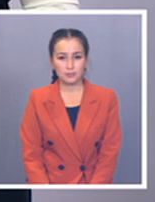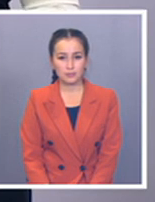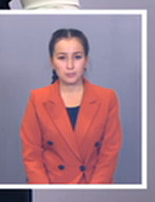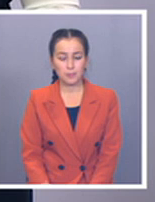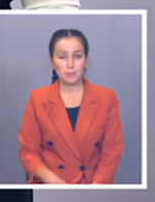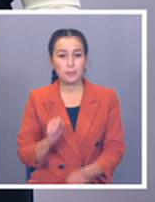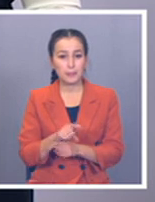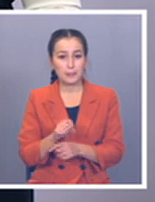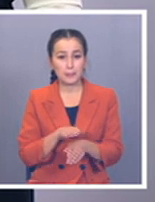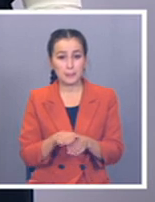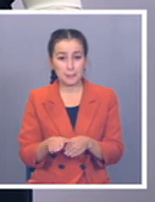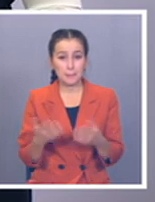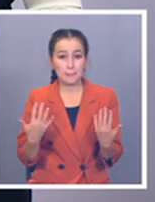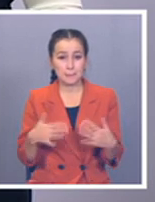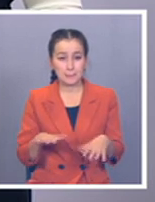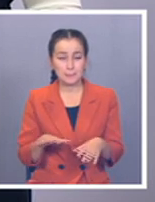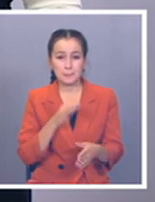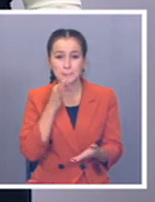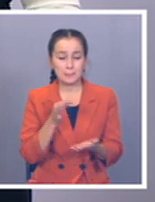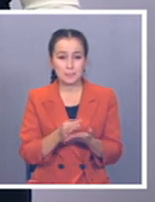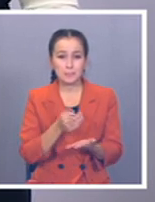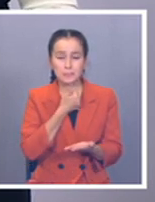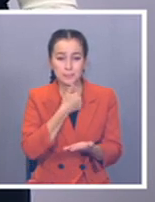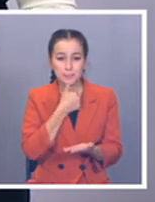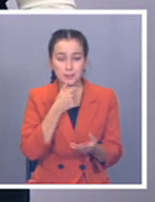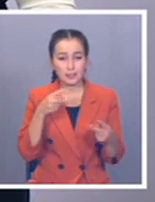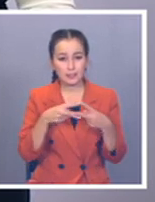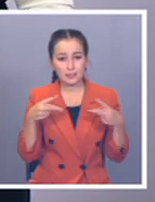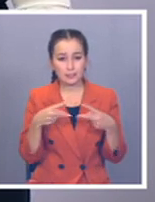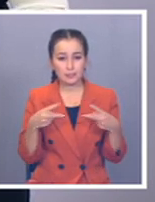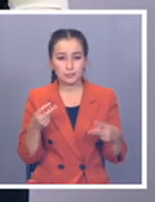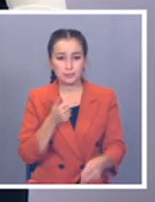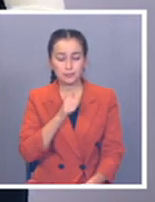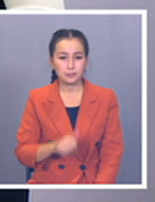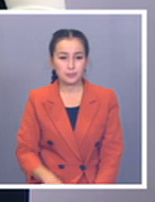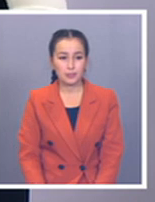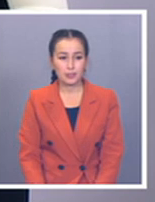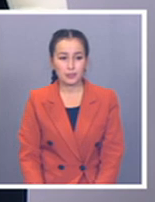Тапсырма орындап болсаңыздар, жауап үлгісімен сәйкестендіріп көріңіздер.